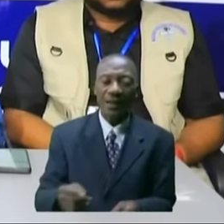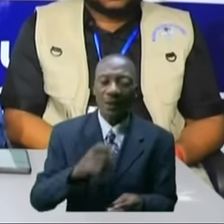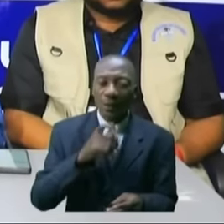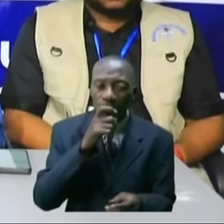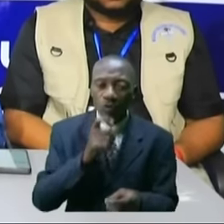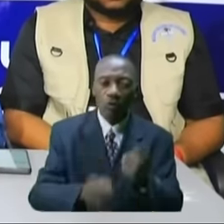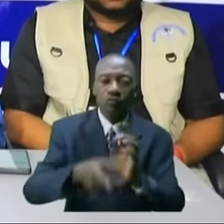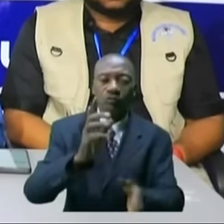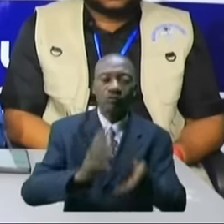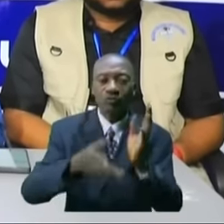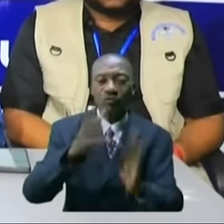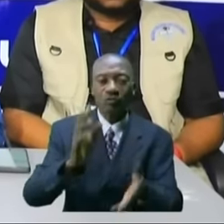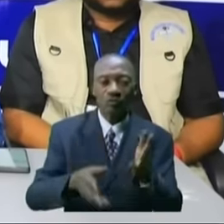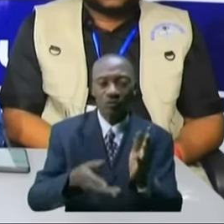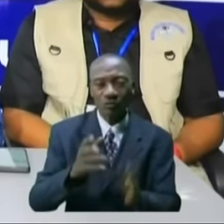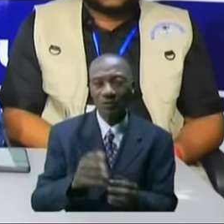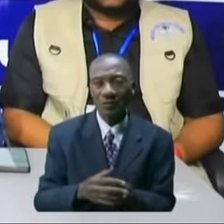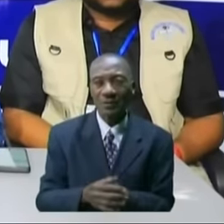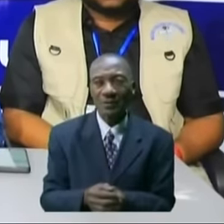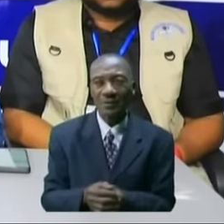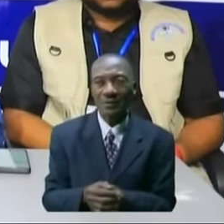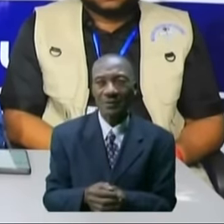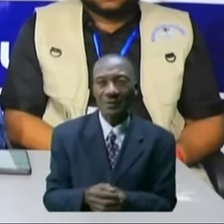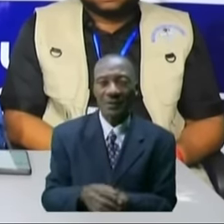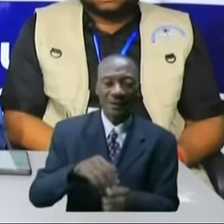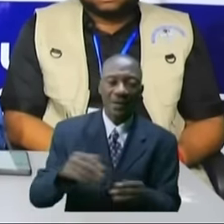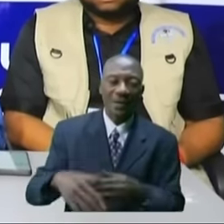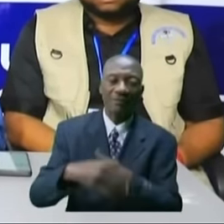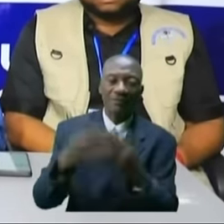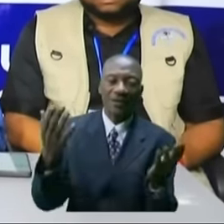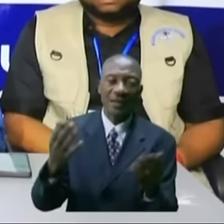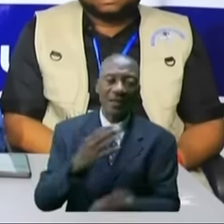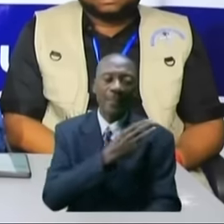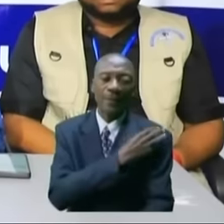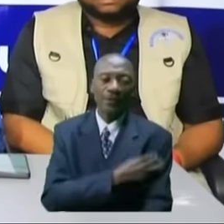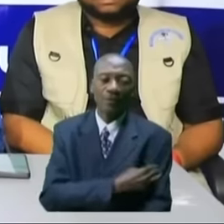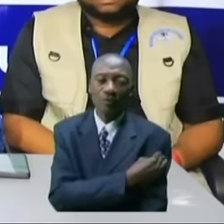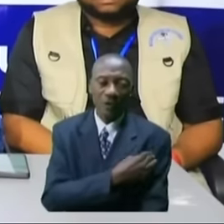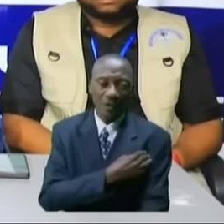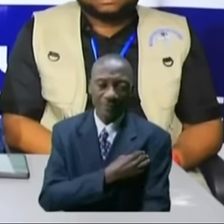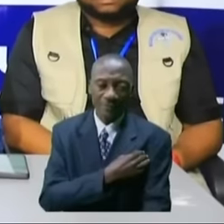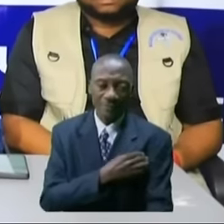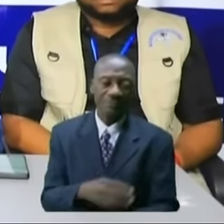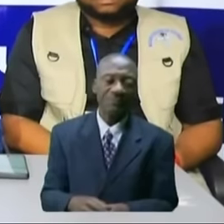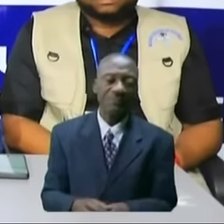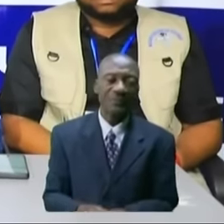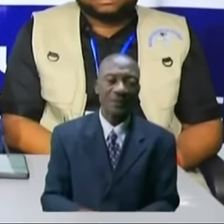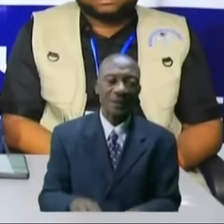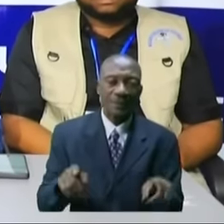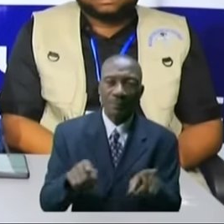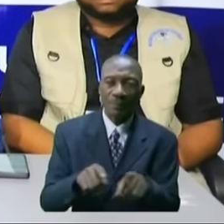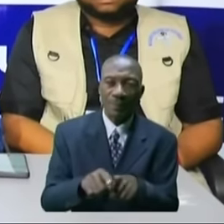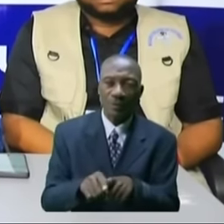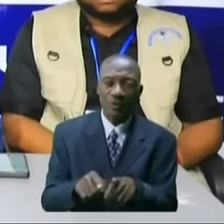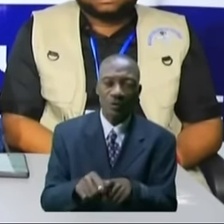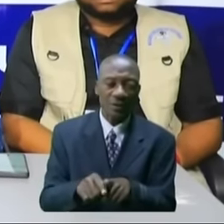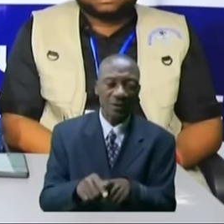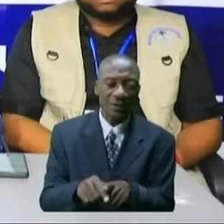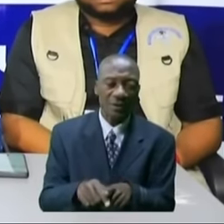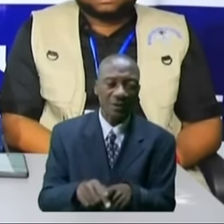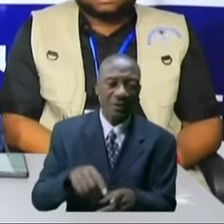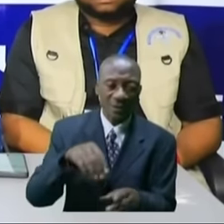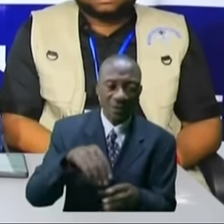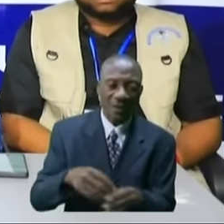Ceci s'est déroulé dans la ville de Bounia. Ce même comportement a été observé dans la ville